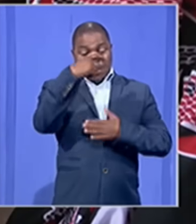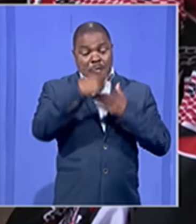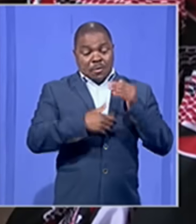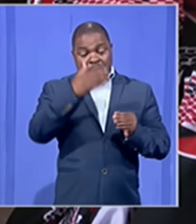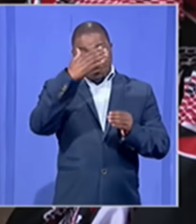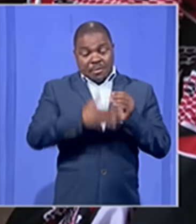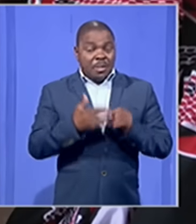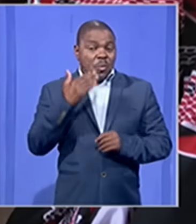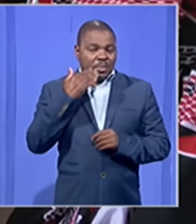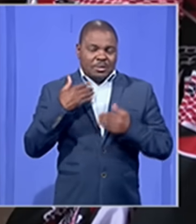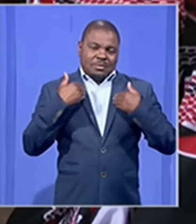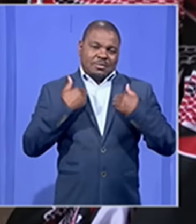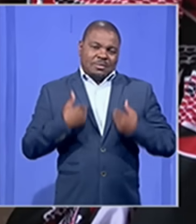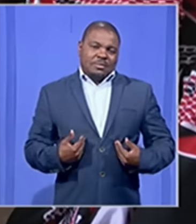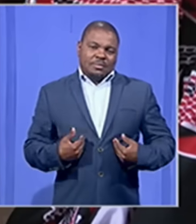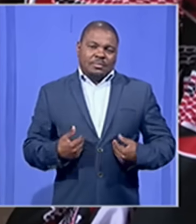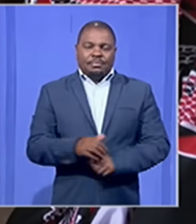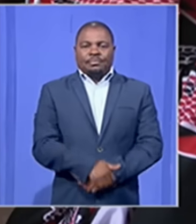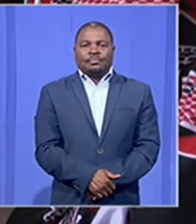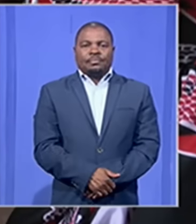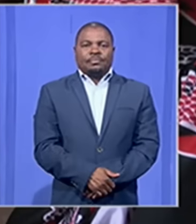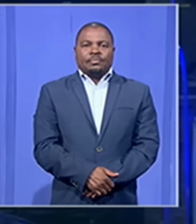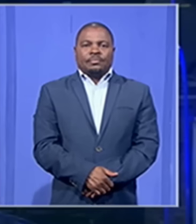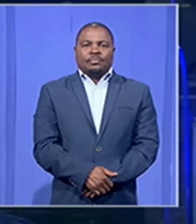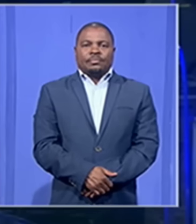Thabiso Gadebe, ditaba tsa SABC, Kimberley.